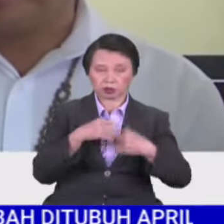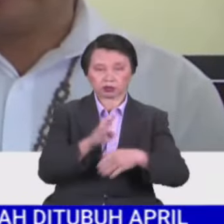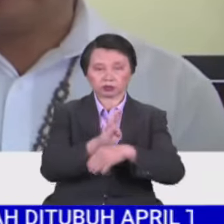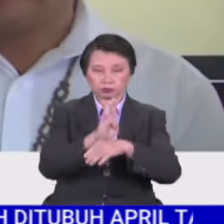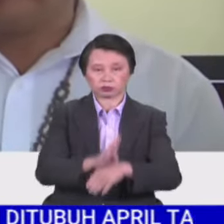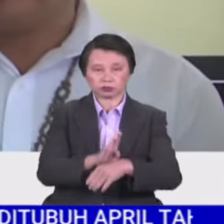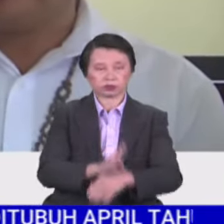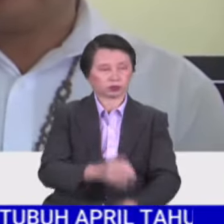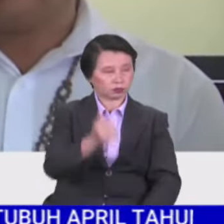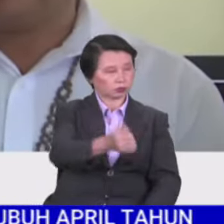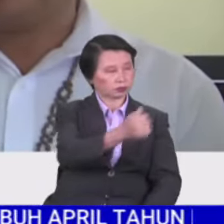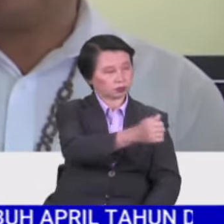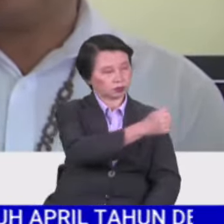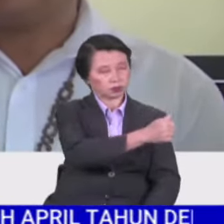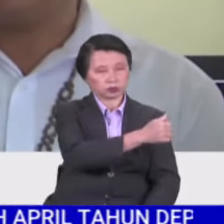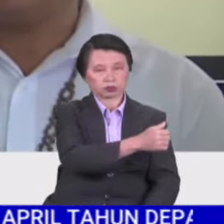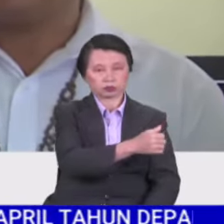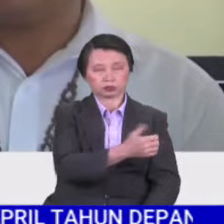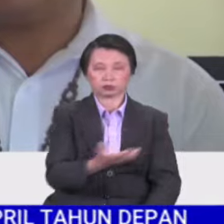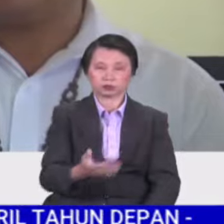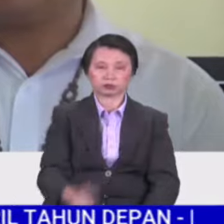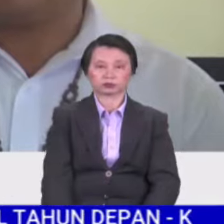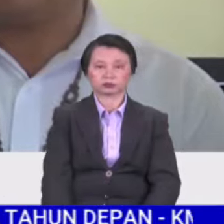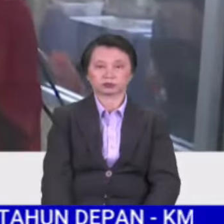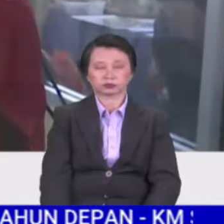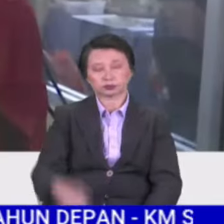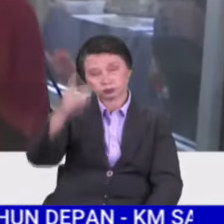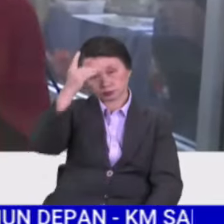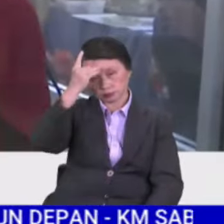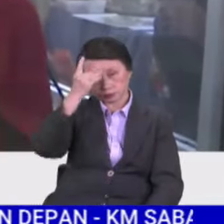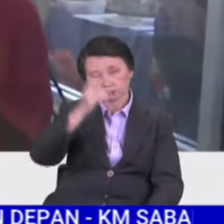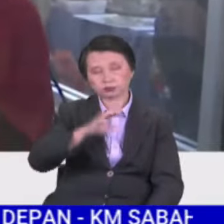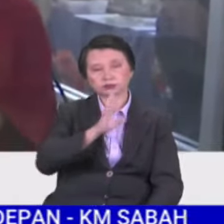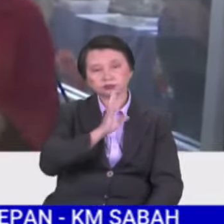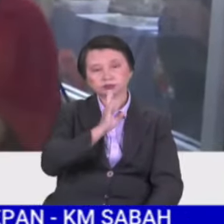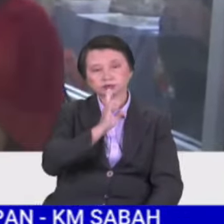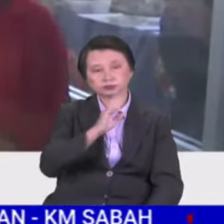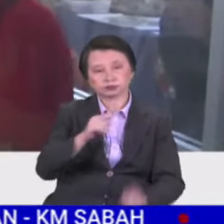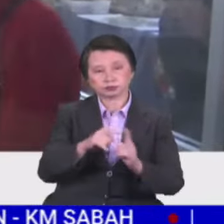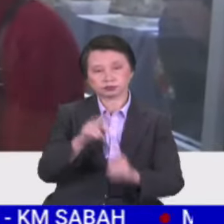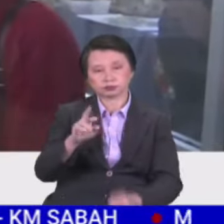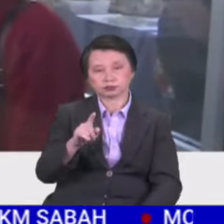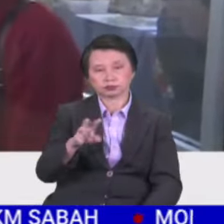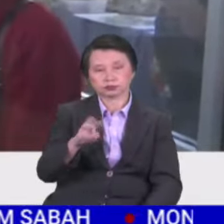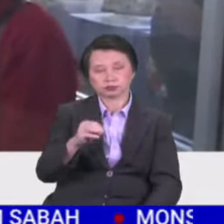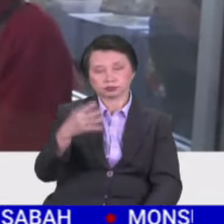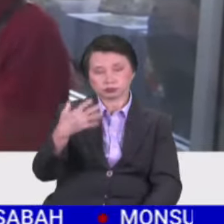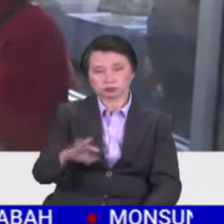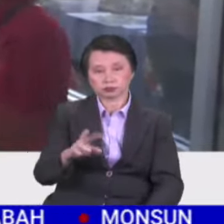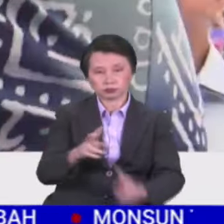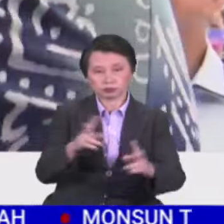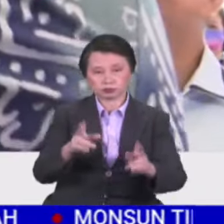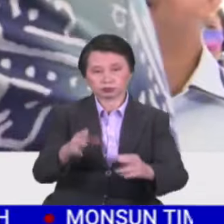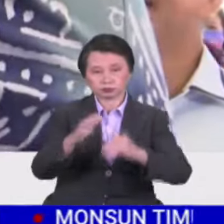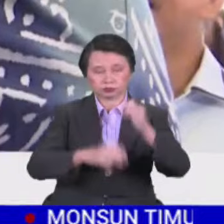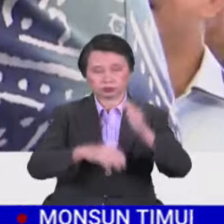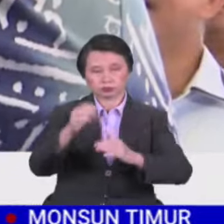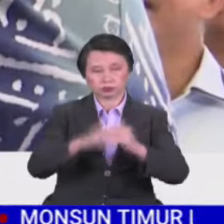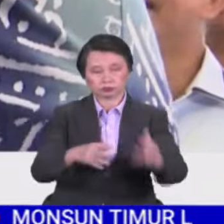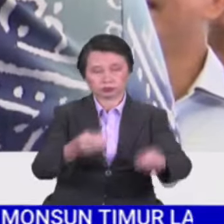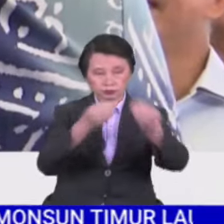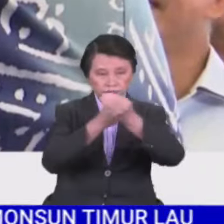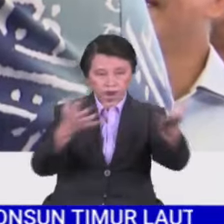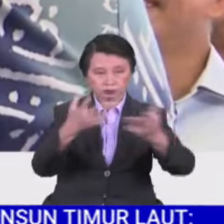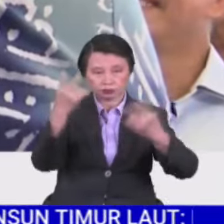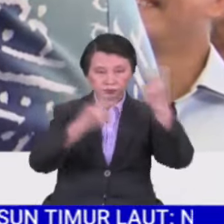mereka masing-masing dan sebagainya. Datuk Johniston menyatakannya kepada RTM selepas melancarkan bangunan Pusat